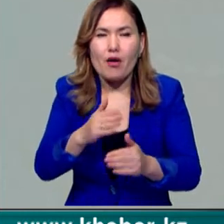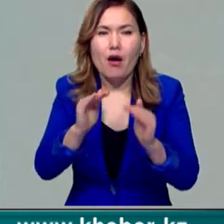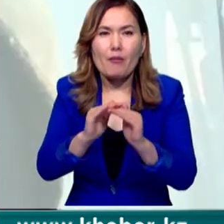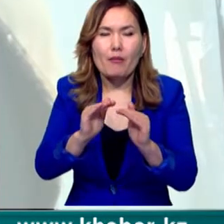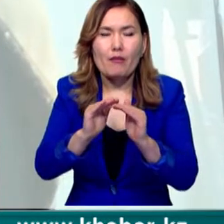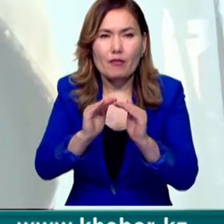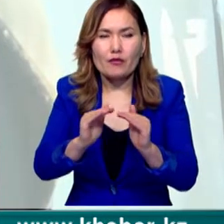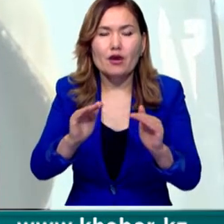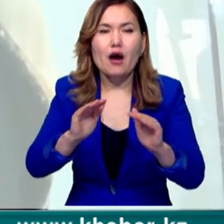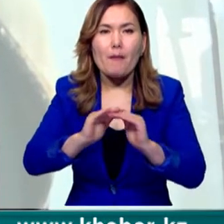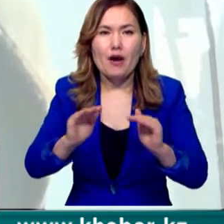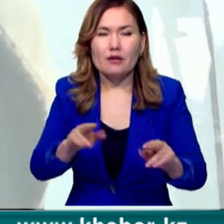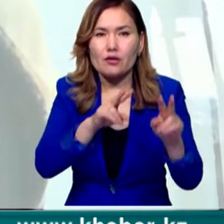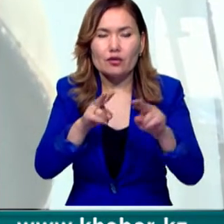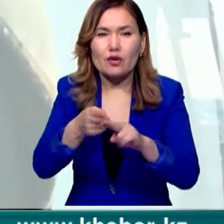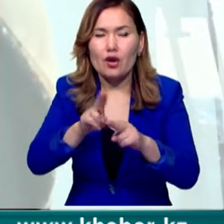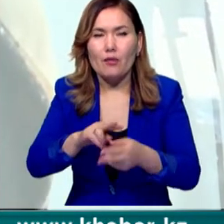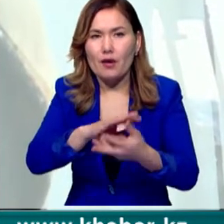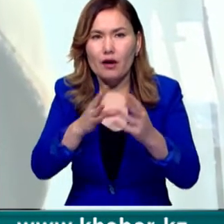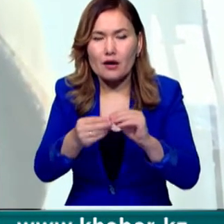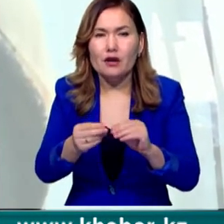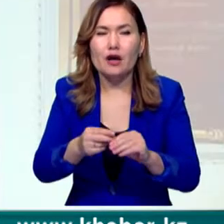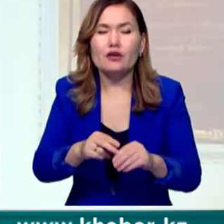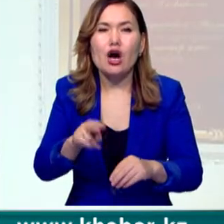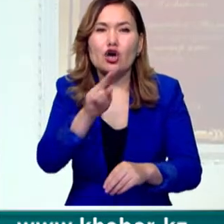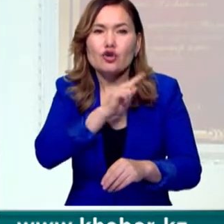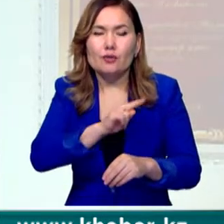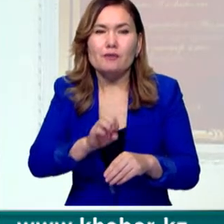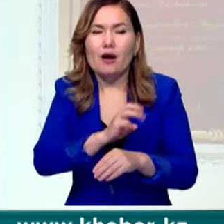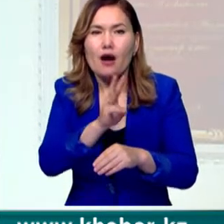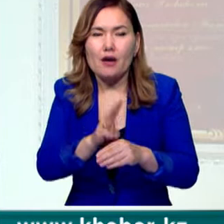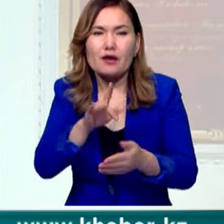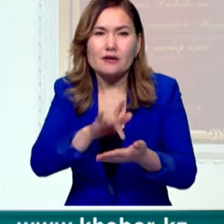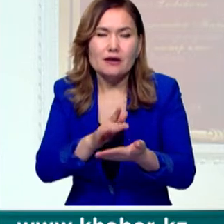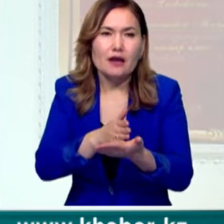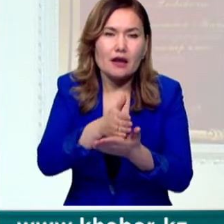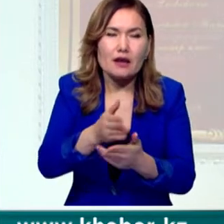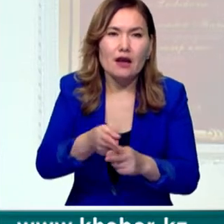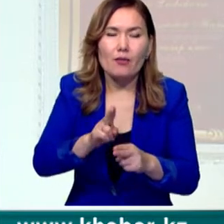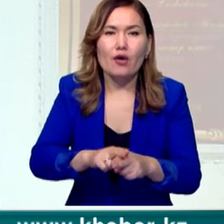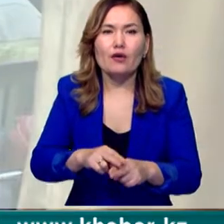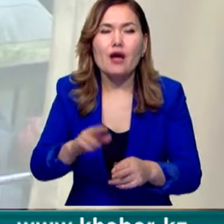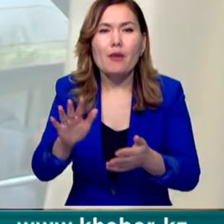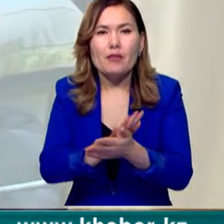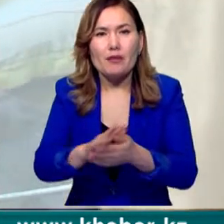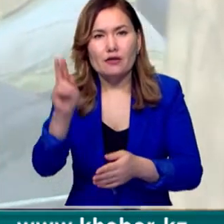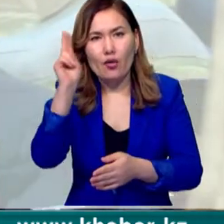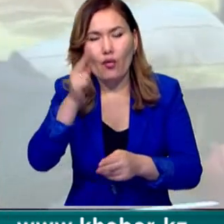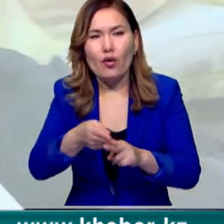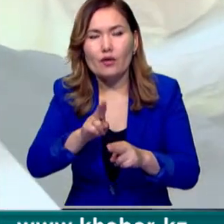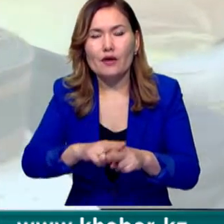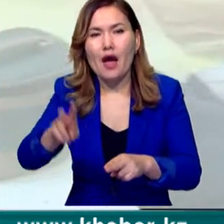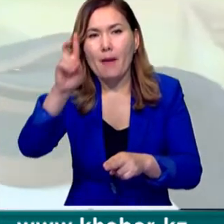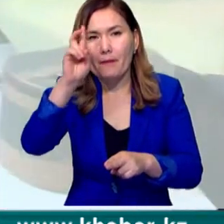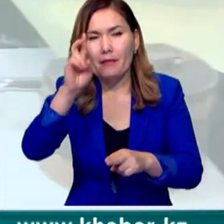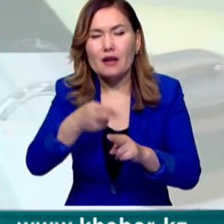жұмыспен қамту бағдарламасы бойынша 3 айлық курсты тамамдапты. Нәтижесінде бизнес идеяға бөлінген 505 мың теңге көлеміндегі